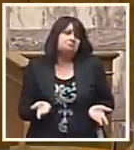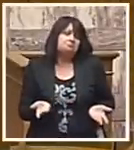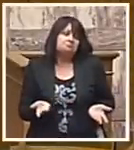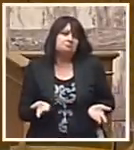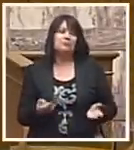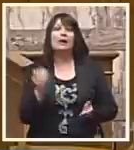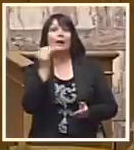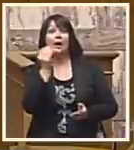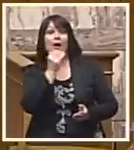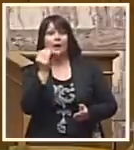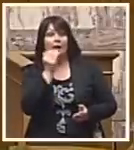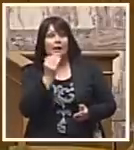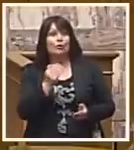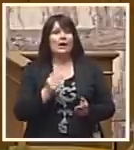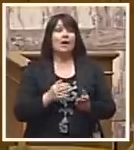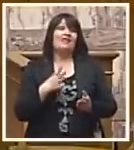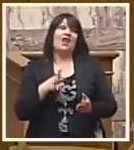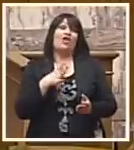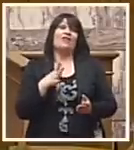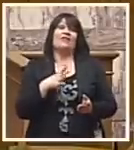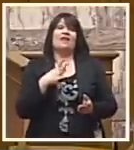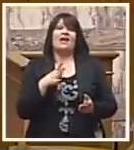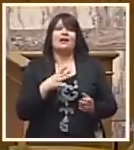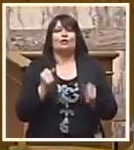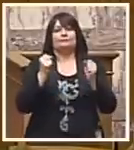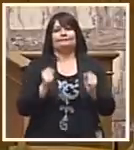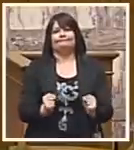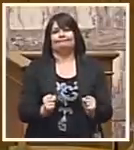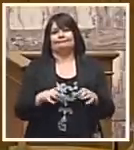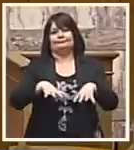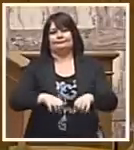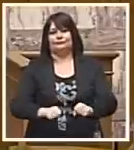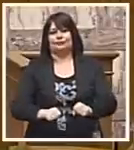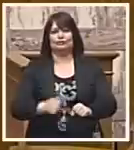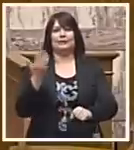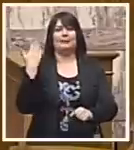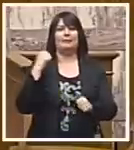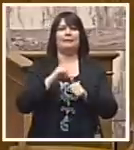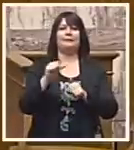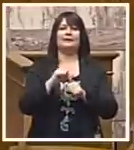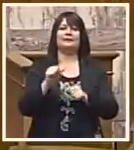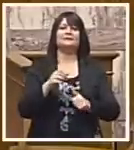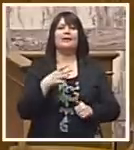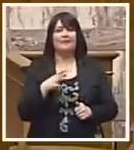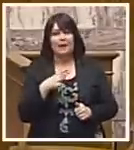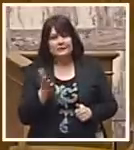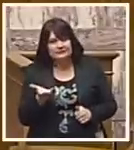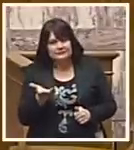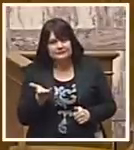πολύ γρήγορα νοσταλγήσατε τη θέση στην οποία ήσασταν πριν από λίγους μήνες, δηλαδή